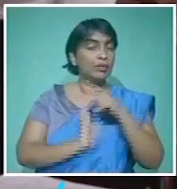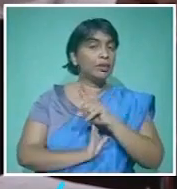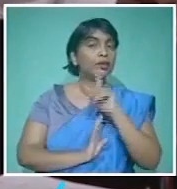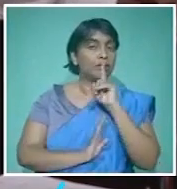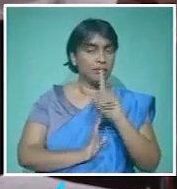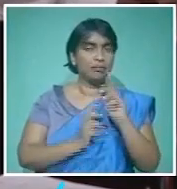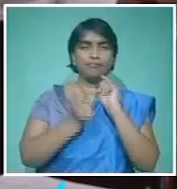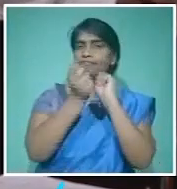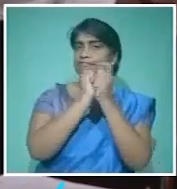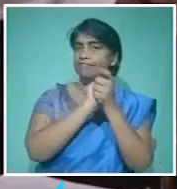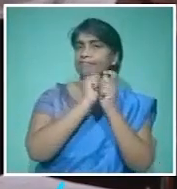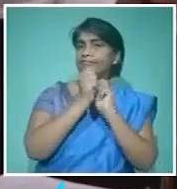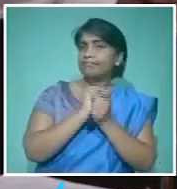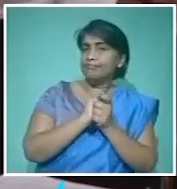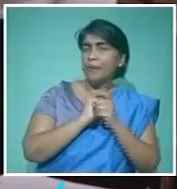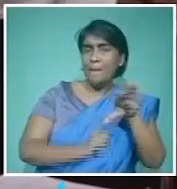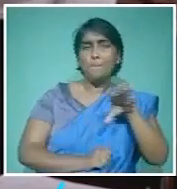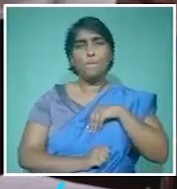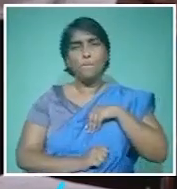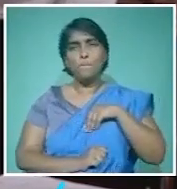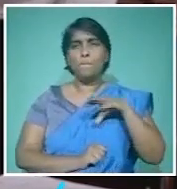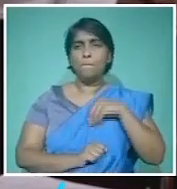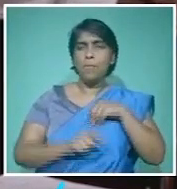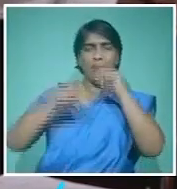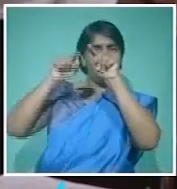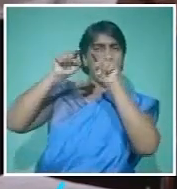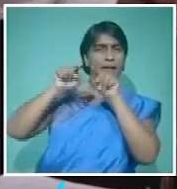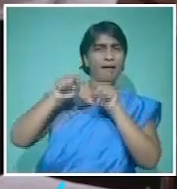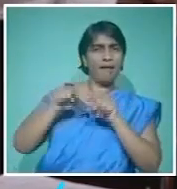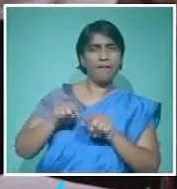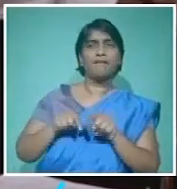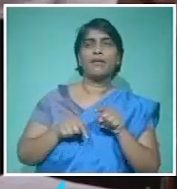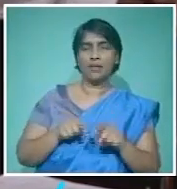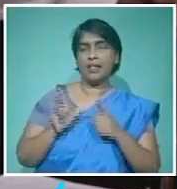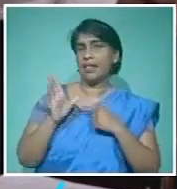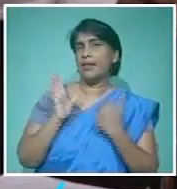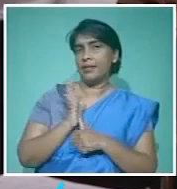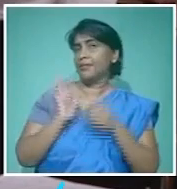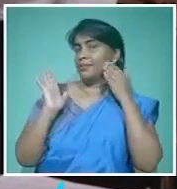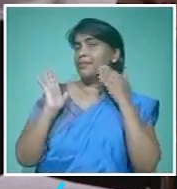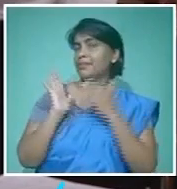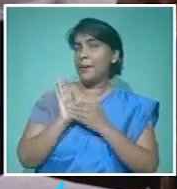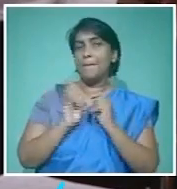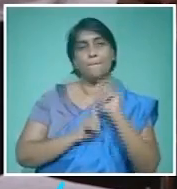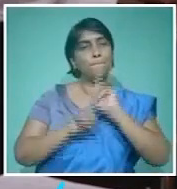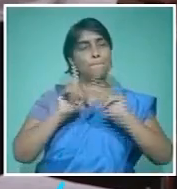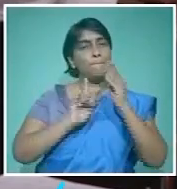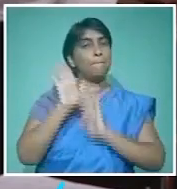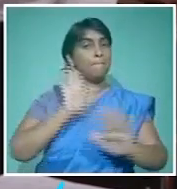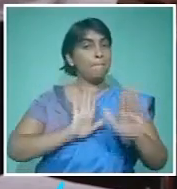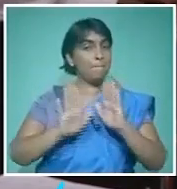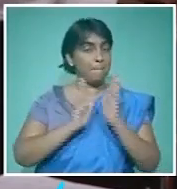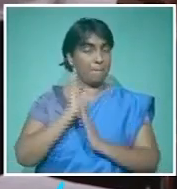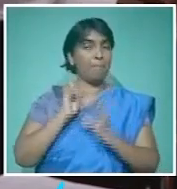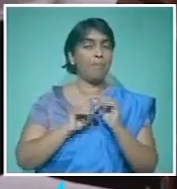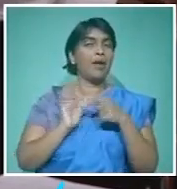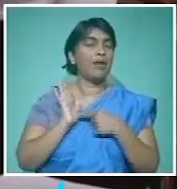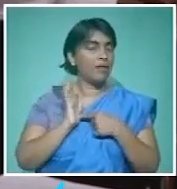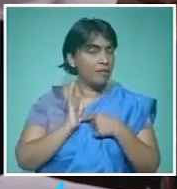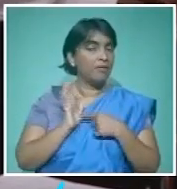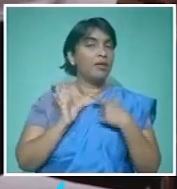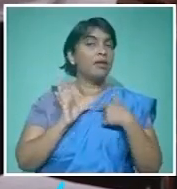ඇති සංශෝධන වෙන්න ඕන නැත්නම් පිළිගන්න ඕන නැත්නම් මොනවා හරි ඉදිරිපත් කළා ඇතිනේ පනත පිළිබඳ පළාත් පාලන අමාත්‍යතුමාගේ වාර්තාවේ ඇති ඒ